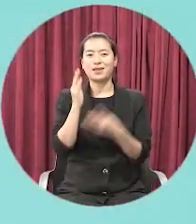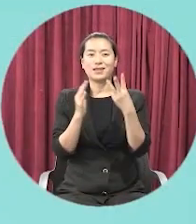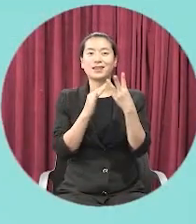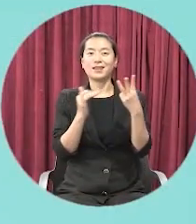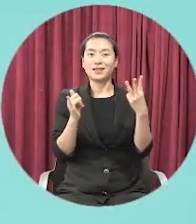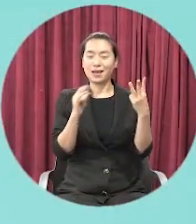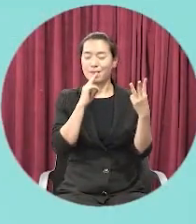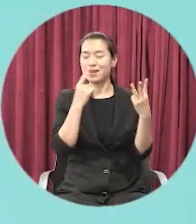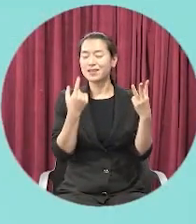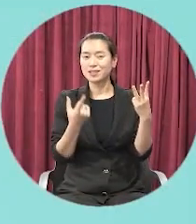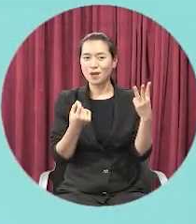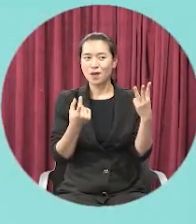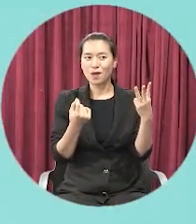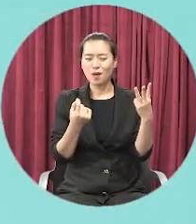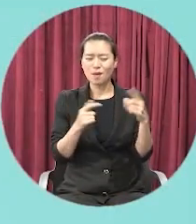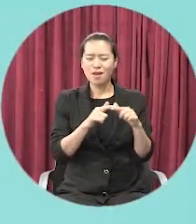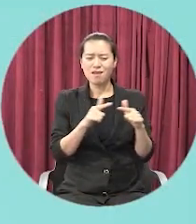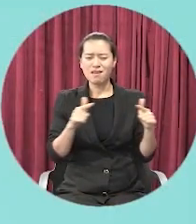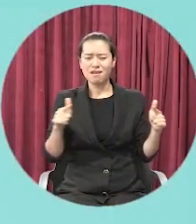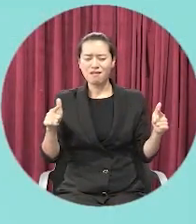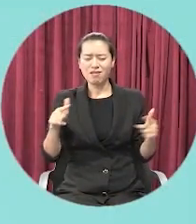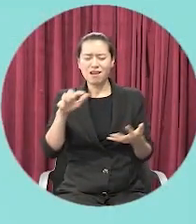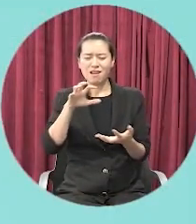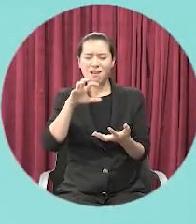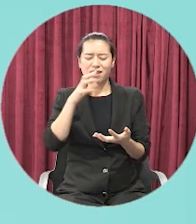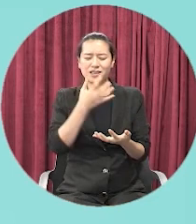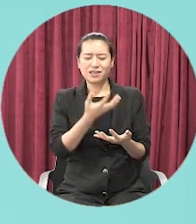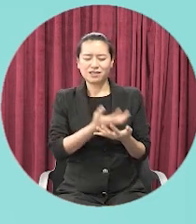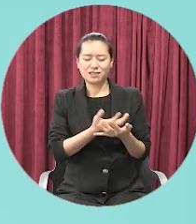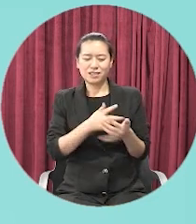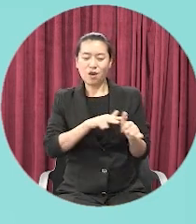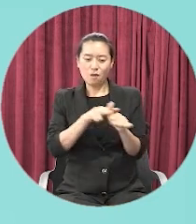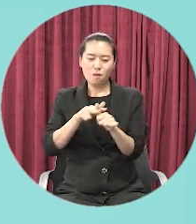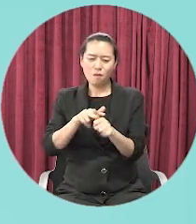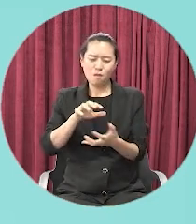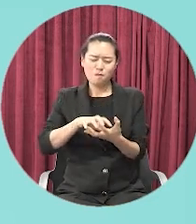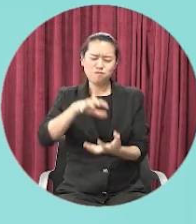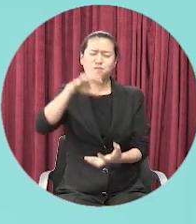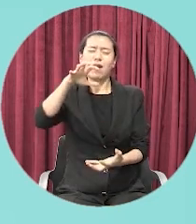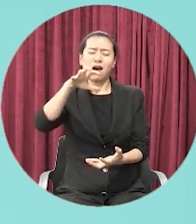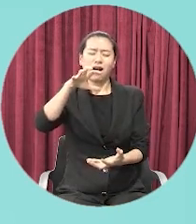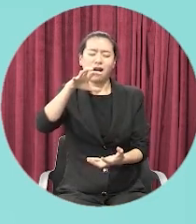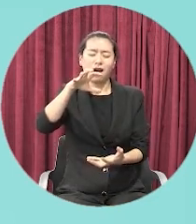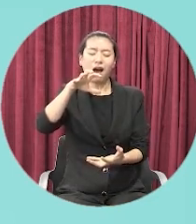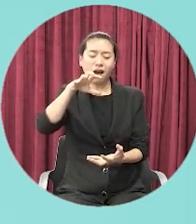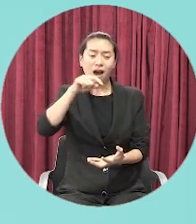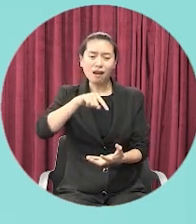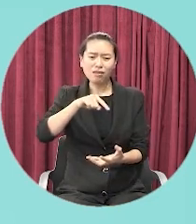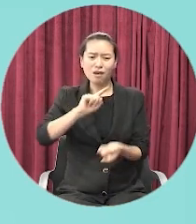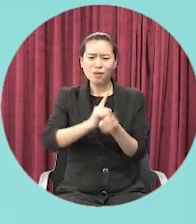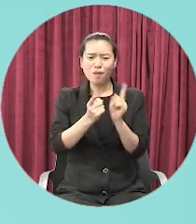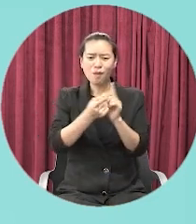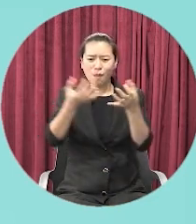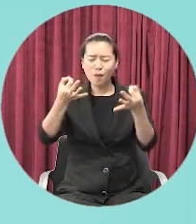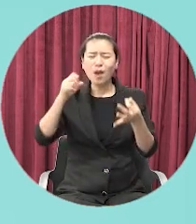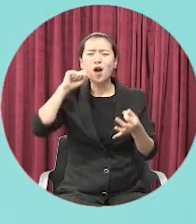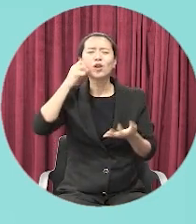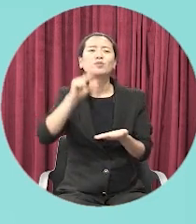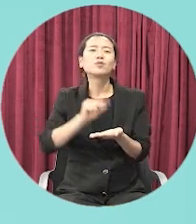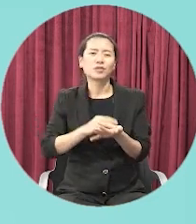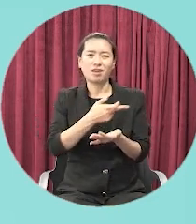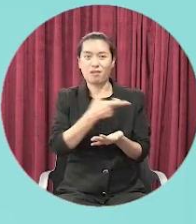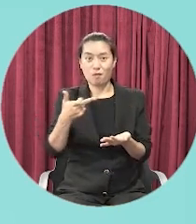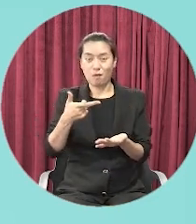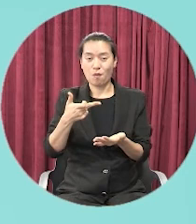이런 빅데이터 어떻게 연계가 잘 되지 않는 부분이 가장 큰 문제인것 같습니다 특히 뭐